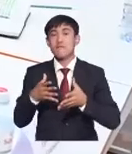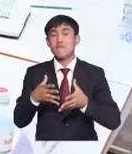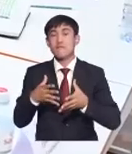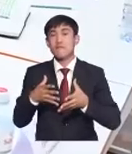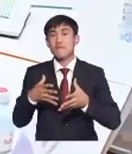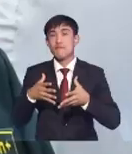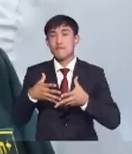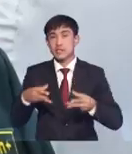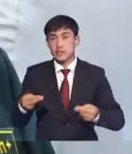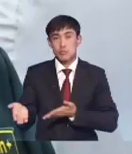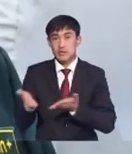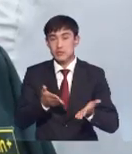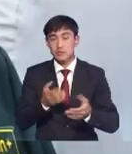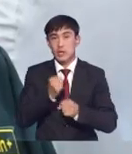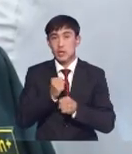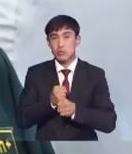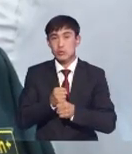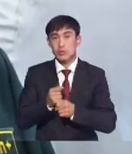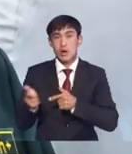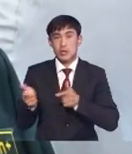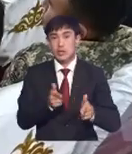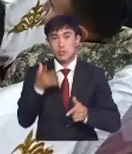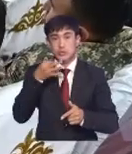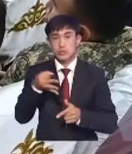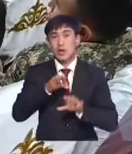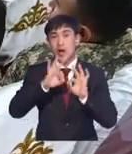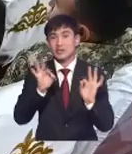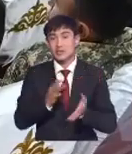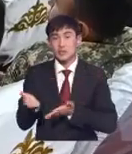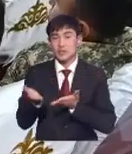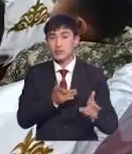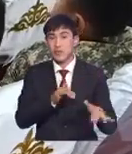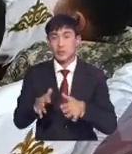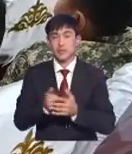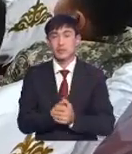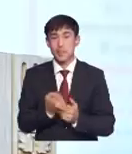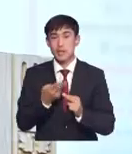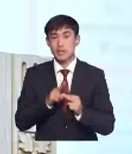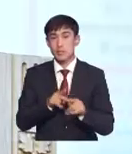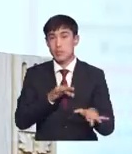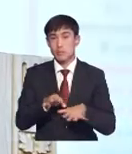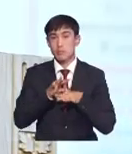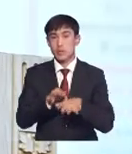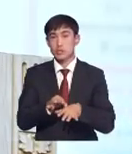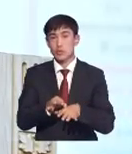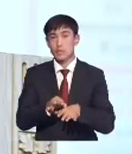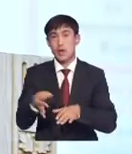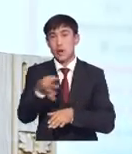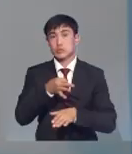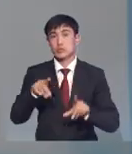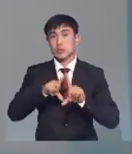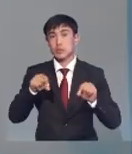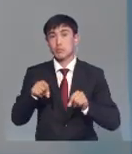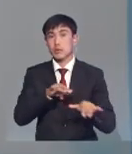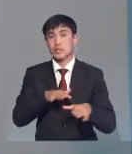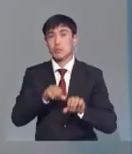также проработать ход подготовки районов Алматинской области к осенней призывной кампании. Данное мероприятие прошло в стенах